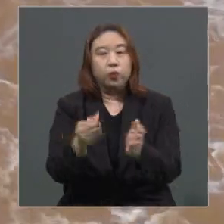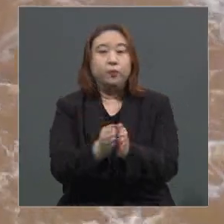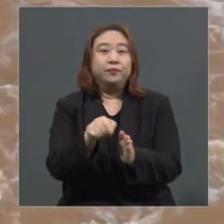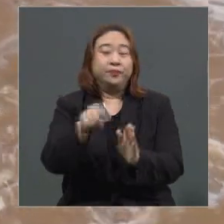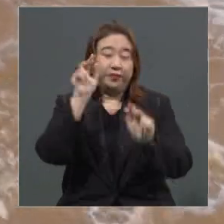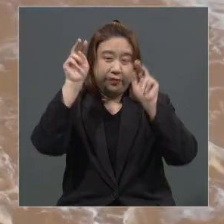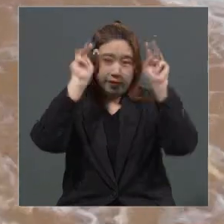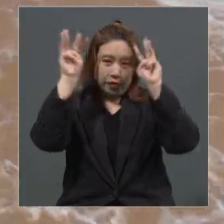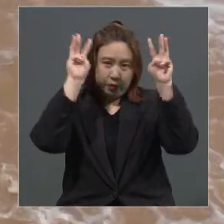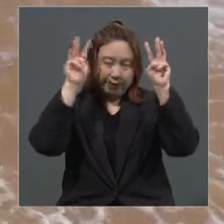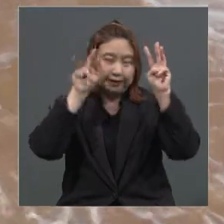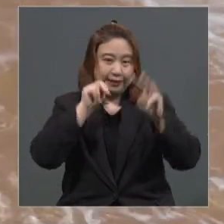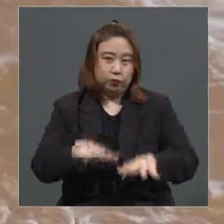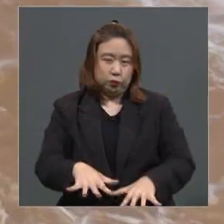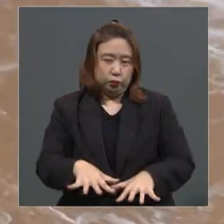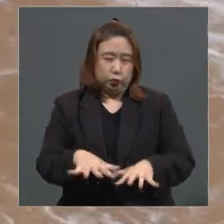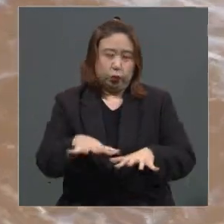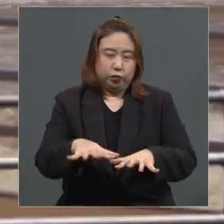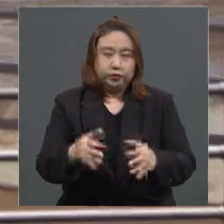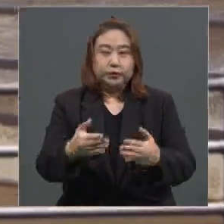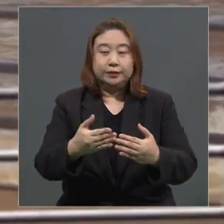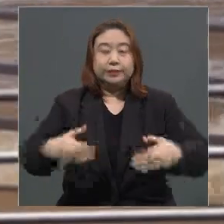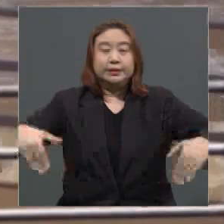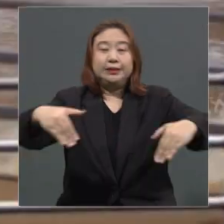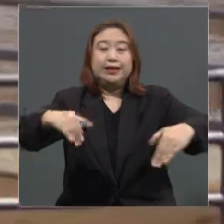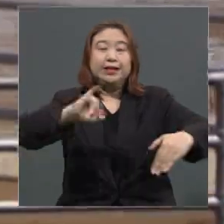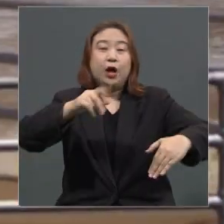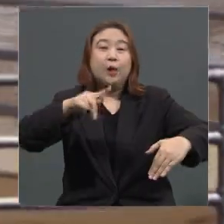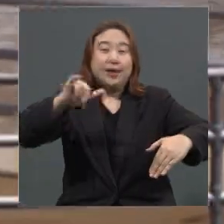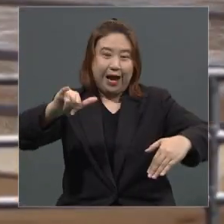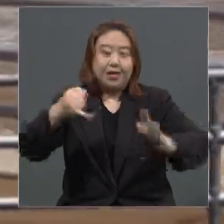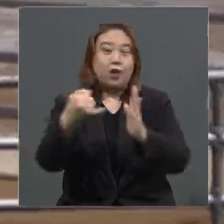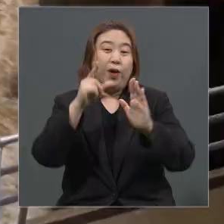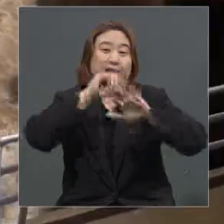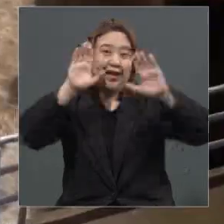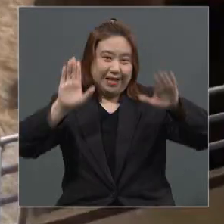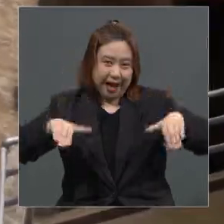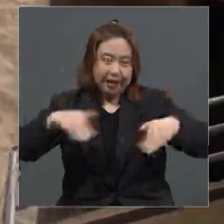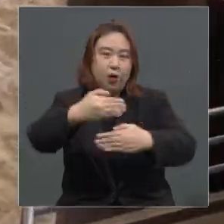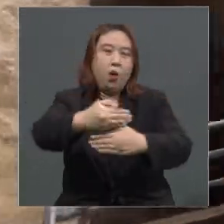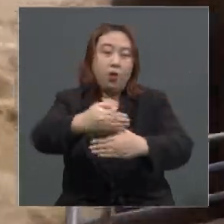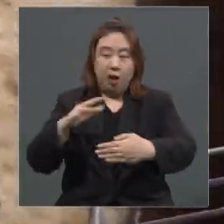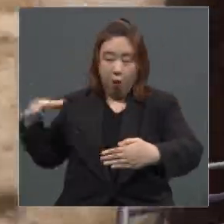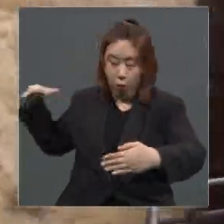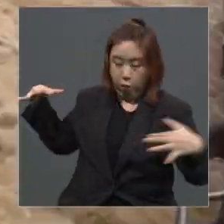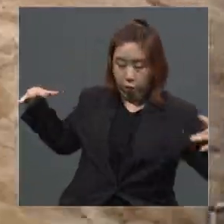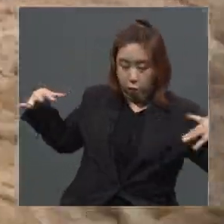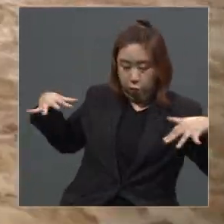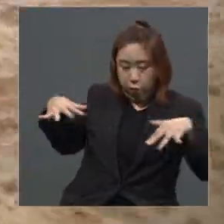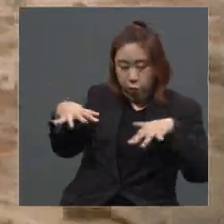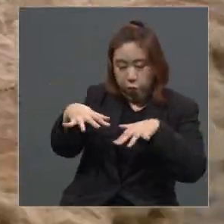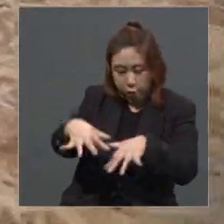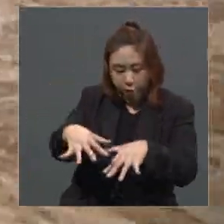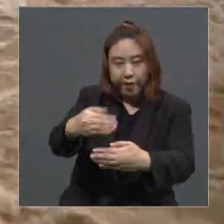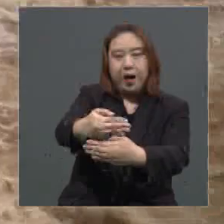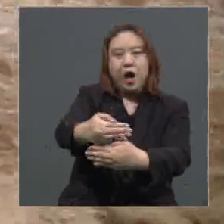ะเพิ่มสูงขึ้นและพอไหลเข้าสู่เขื่อนเจ้าพระยาจังหวัดชัยนาทเขื่อนก็ต้องระบายน้ำเพิ่มนะคะ มีแนวโน้มว่าใน 1-2